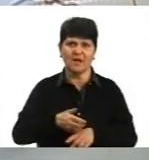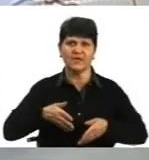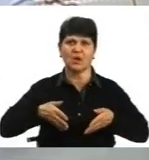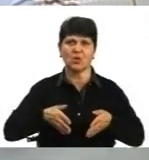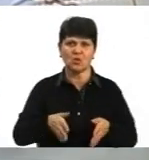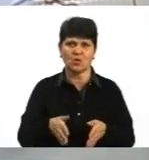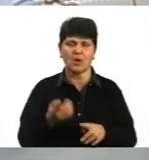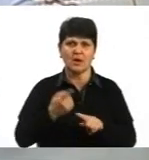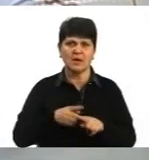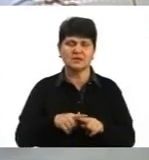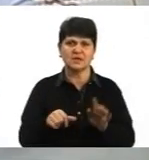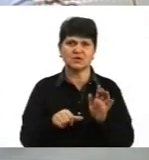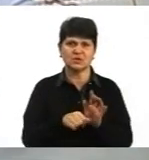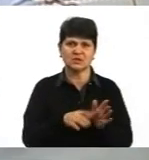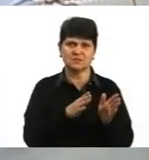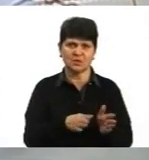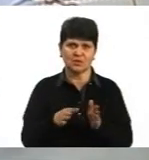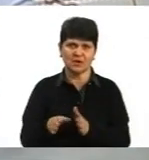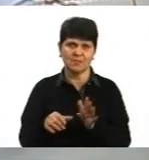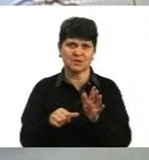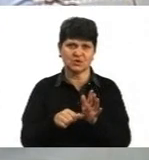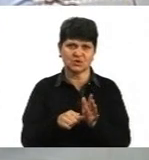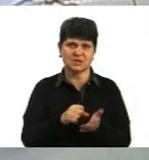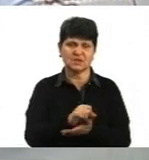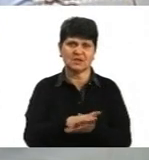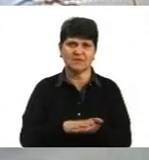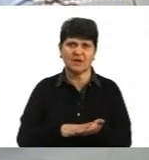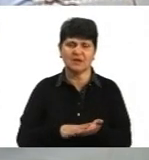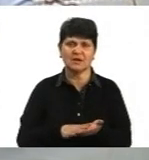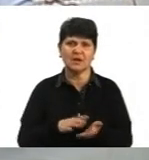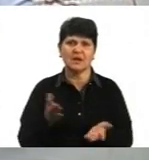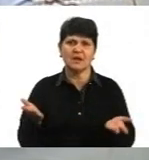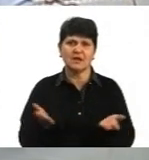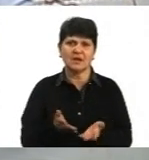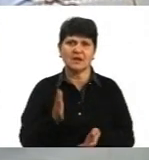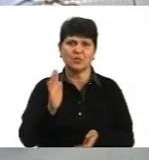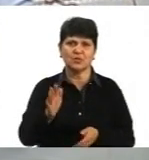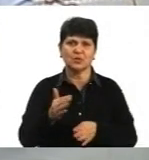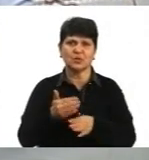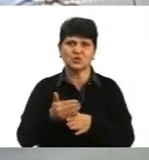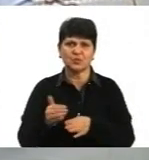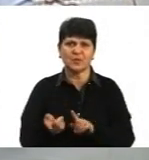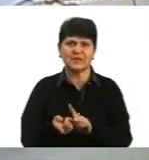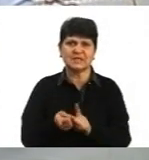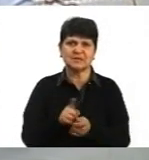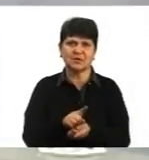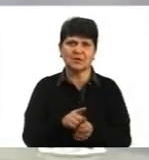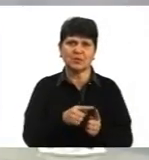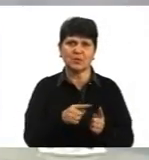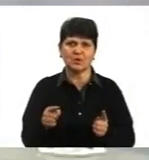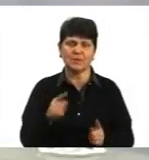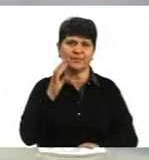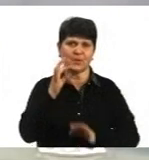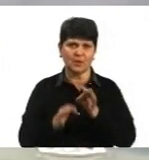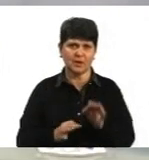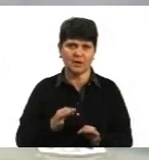Тобто це 6 програм, 6 тривалість циклів, які будуть поступово змінюватись протягом доби. А ці програми